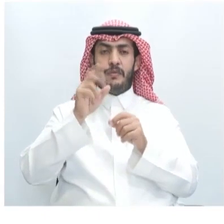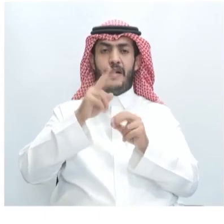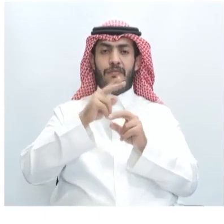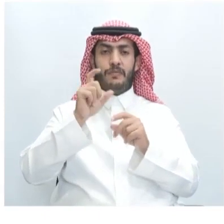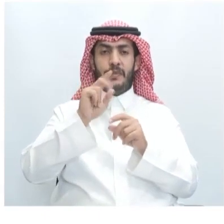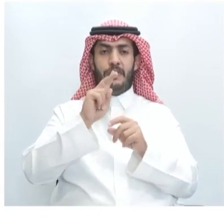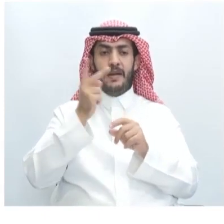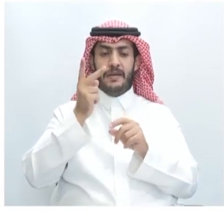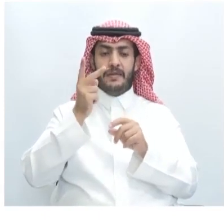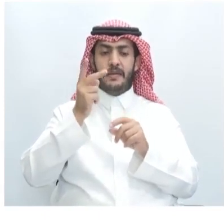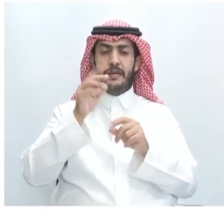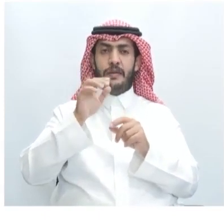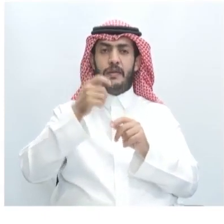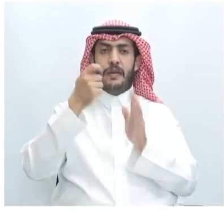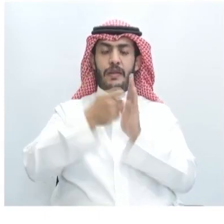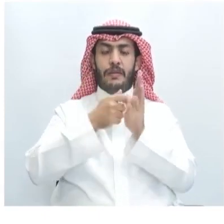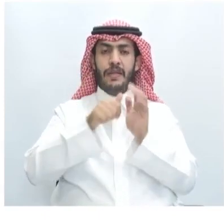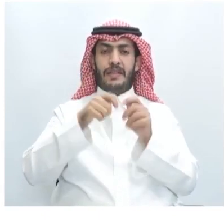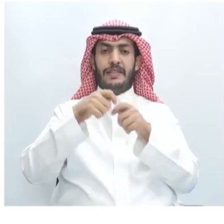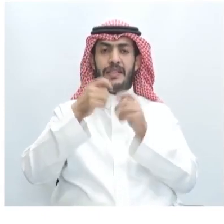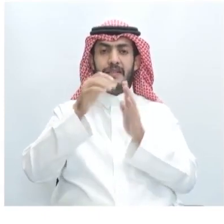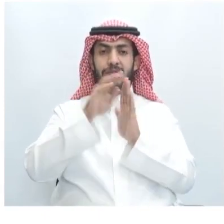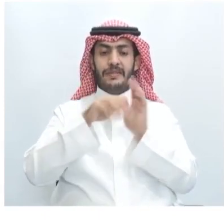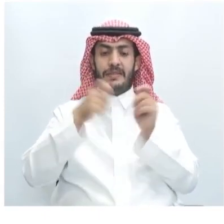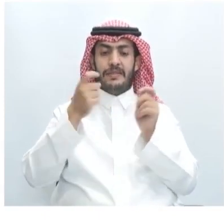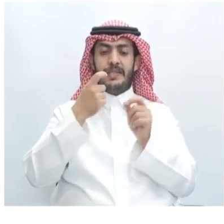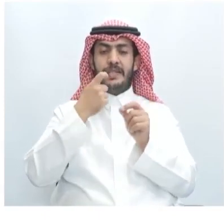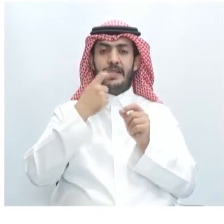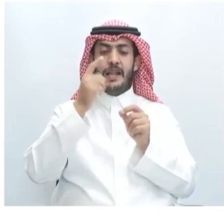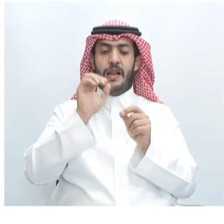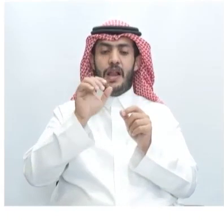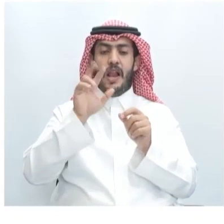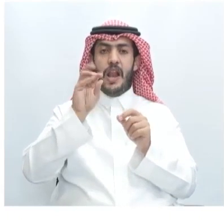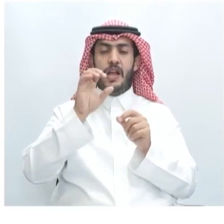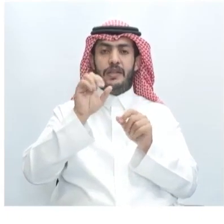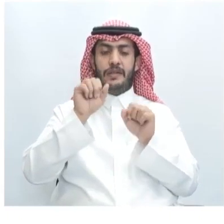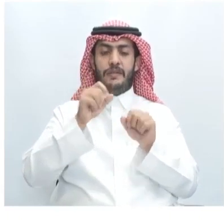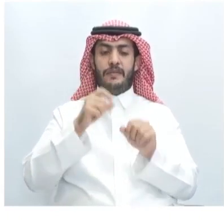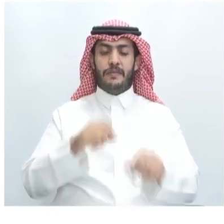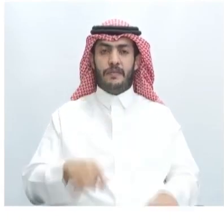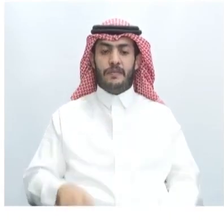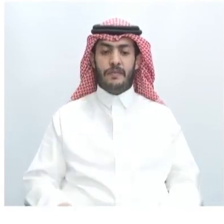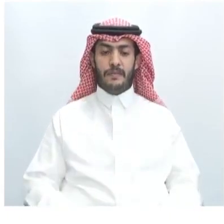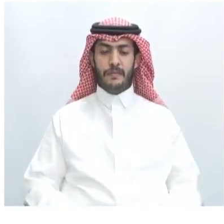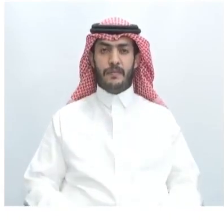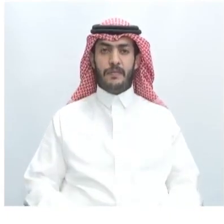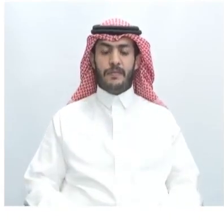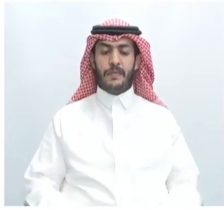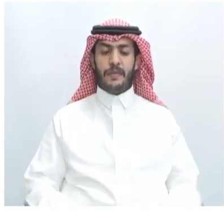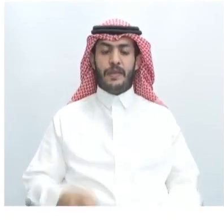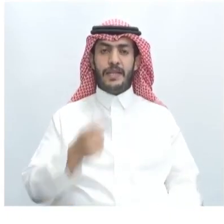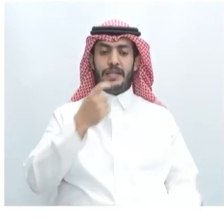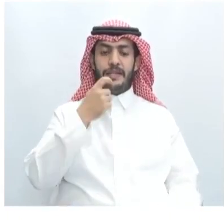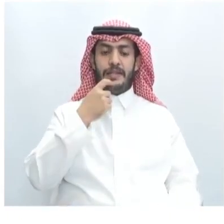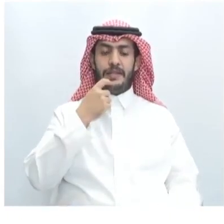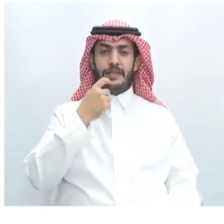وغيرهم وقد كتبت هذه الصحيفه في السنه الاولى للهجره اذا متى كتبت هذه الصحيفه كتبت